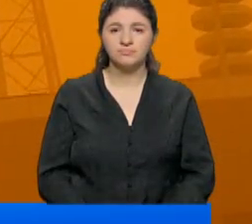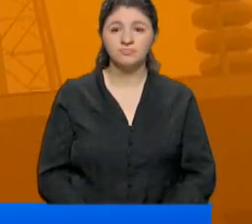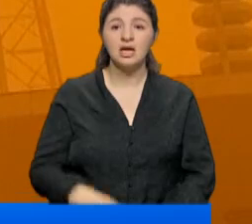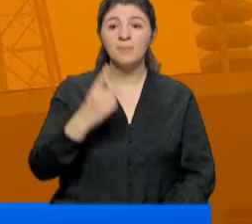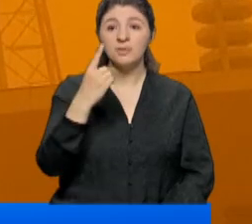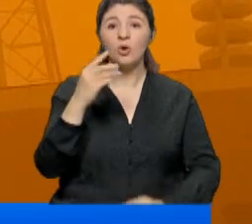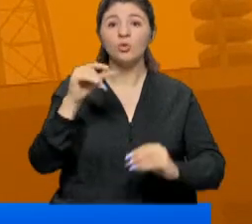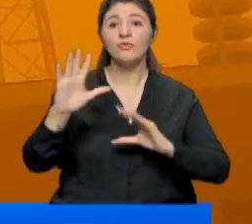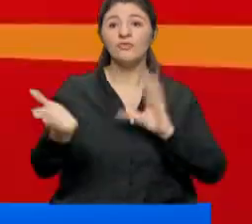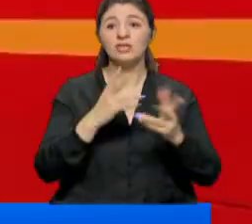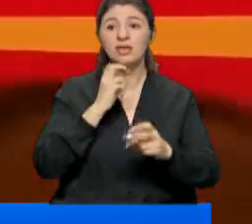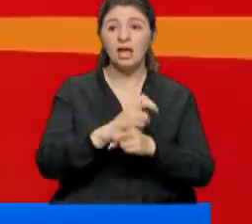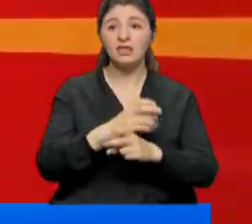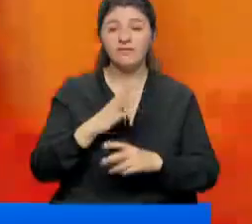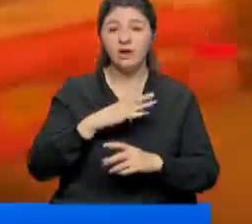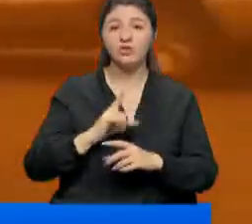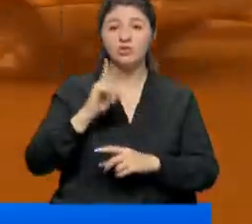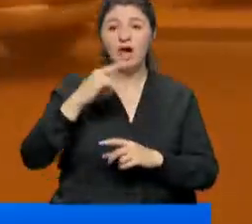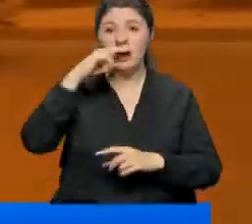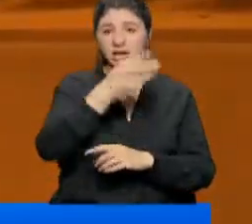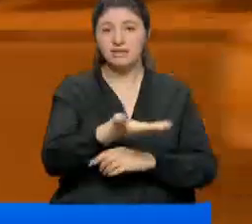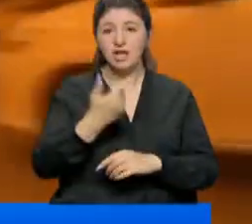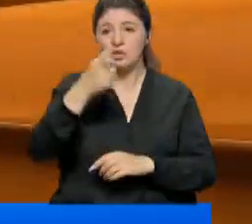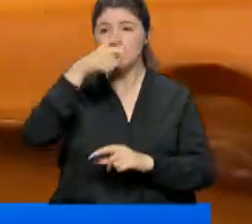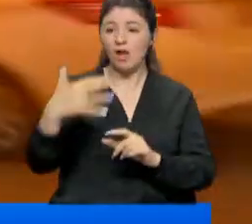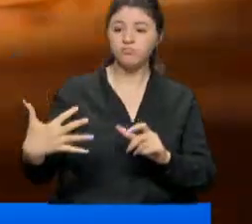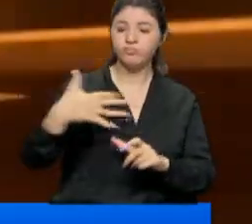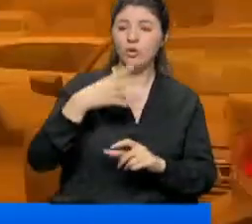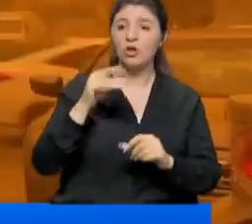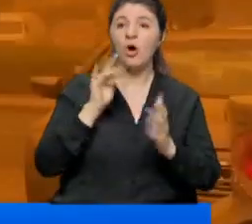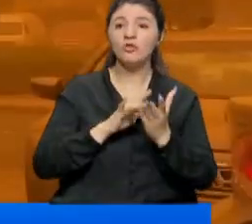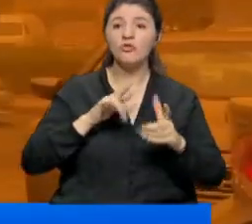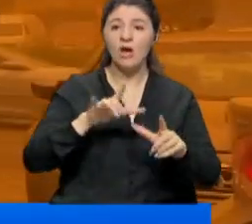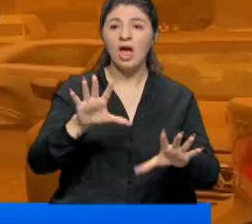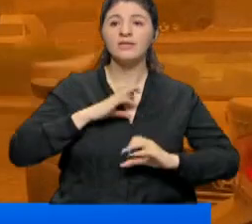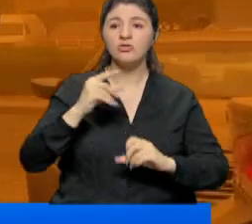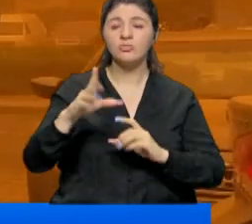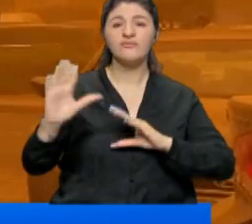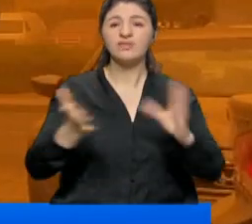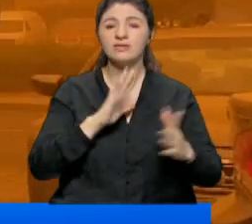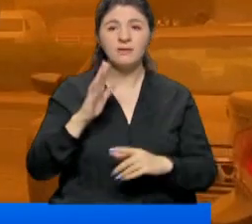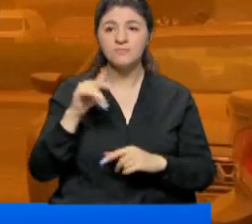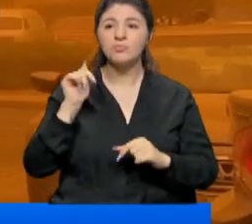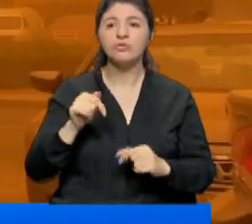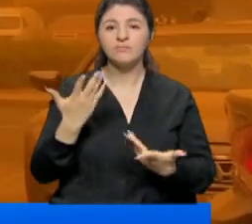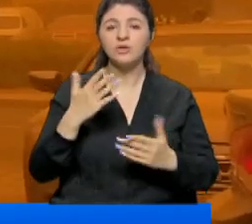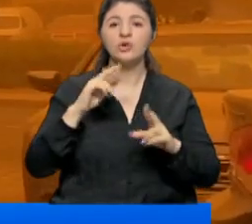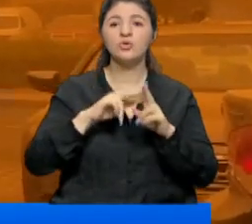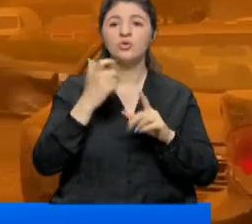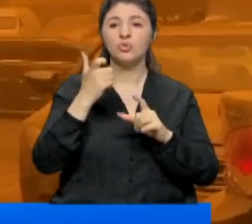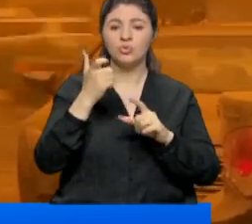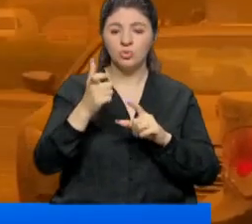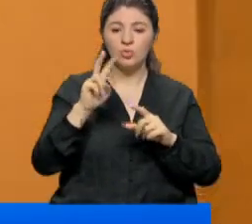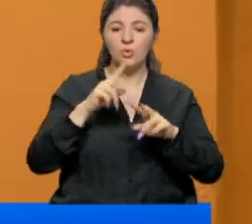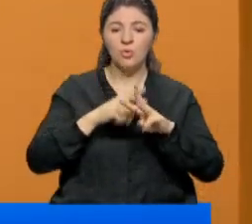11de Kum fırtınası tehdidi var Kuzey Afrika'dan gelerek Türkiye'de uzanan Ortadoğu etkisi altına alan Kum fırtınası mu kez kuvvetle